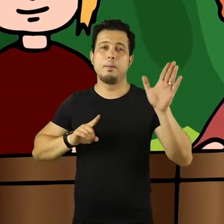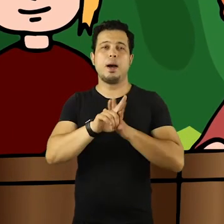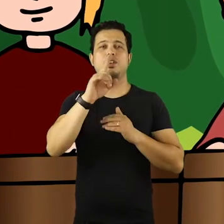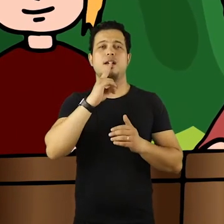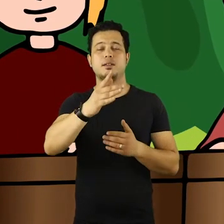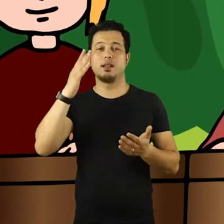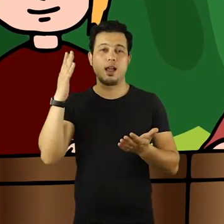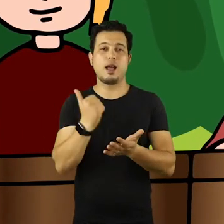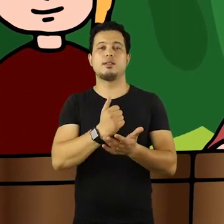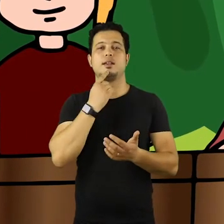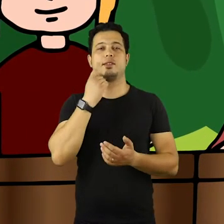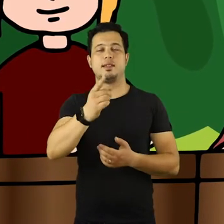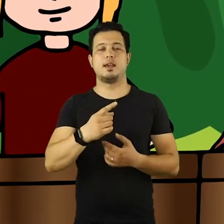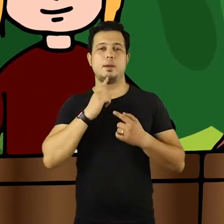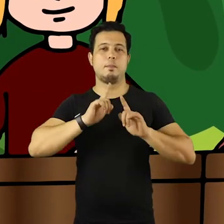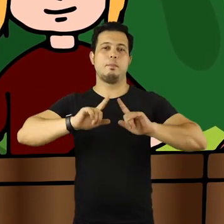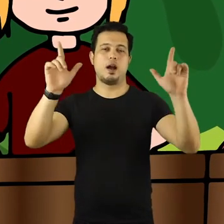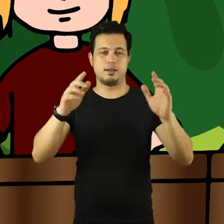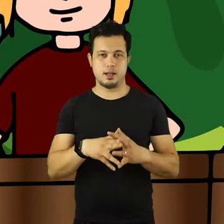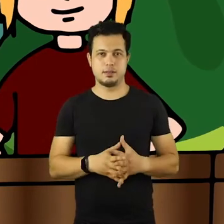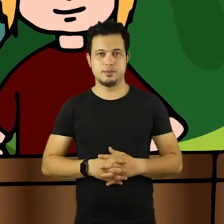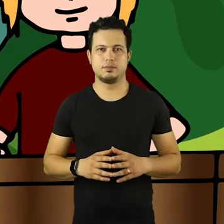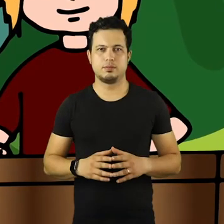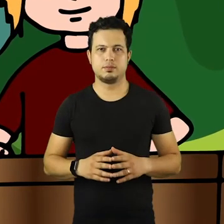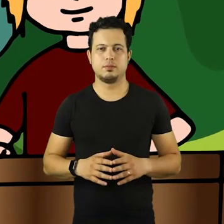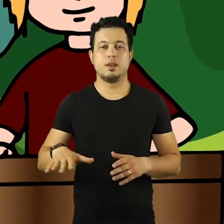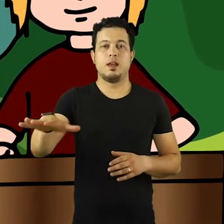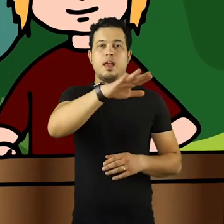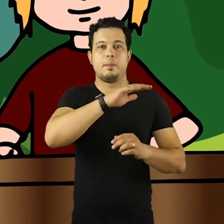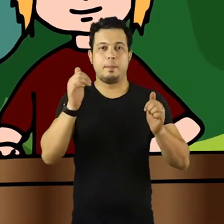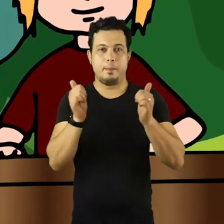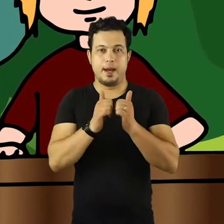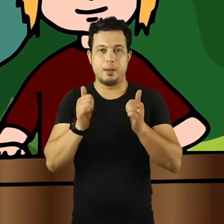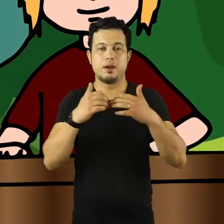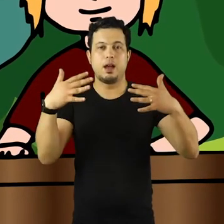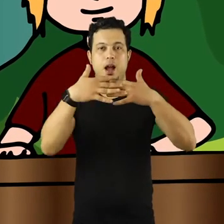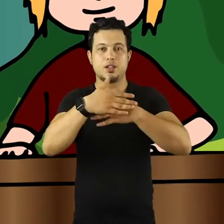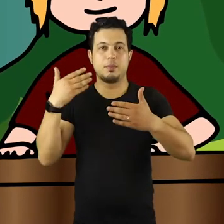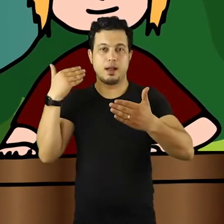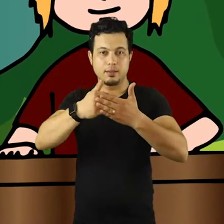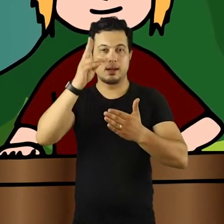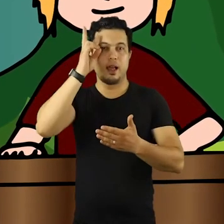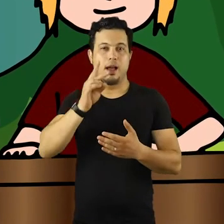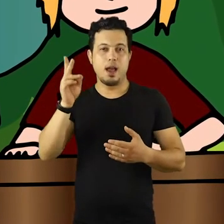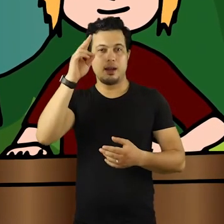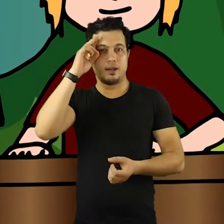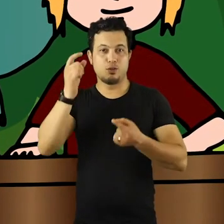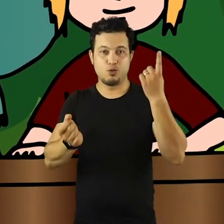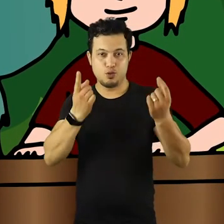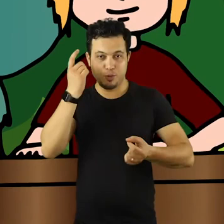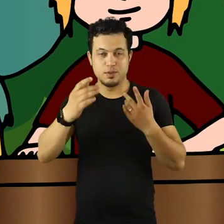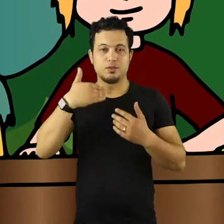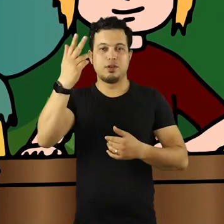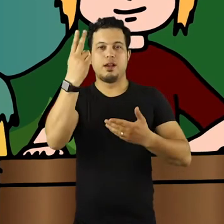"Başardık!" diye bağırdılar. Hep birlikte akşama kadar hayaller kurup